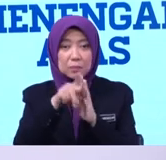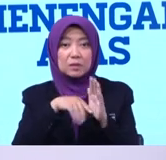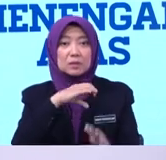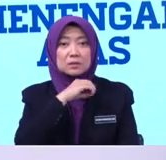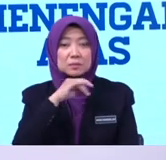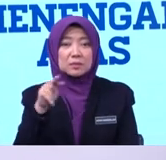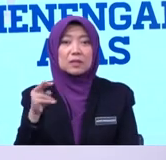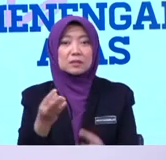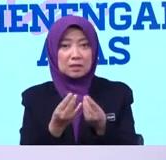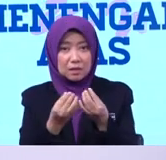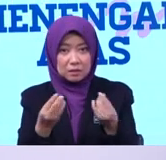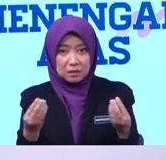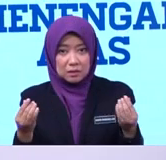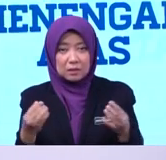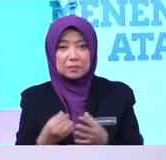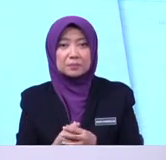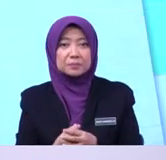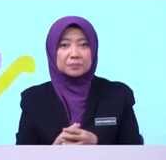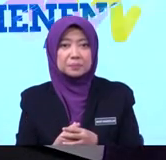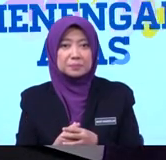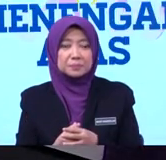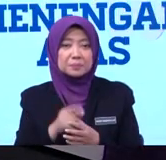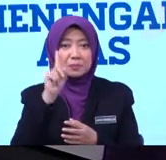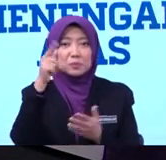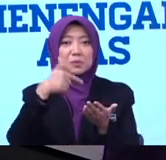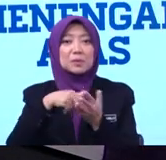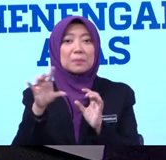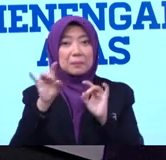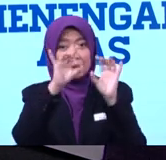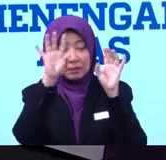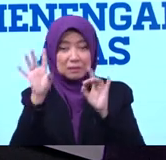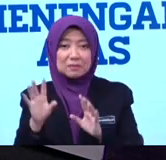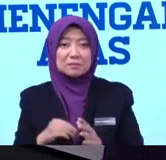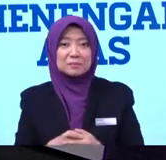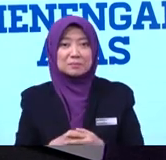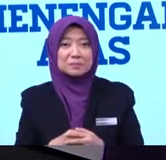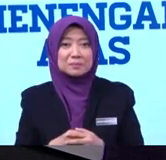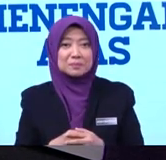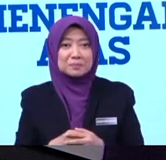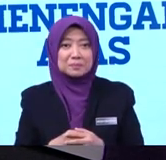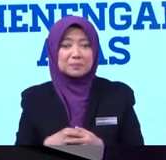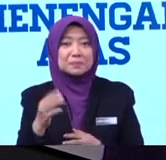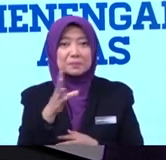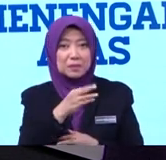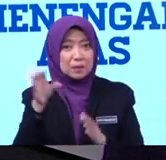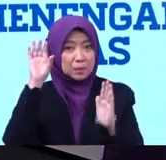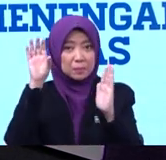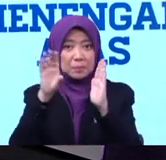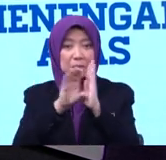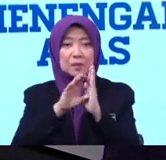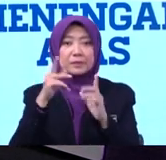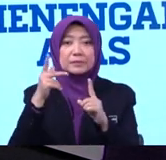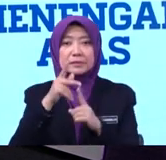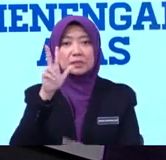tanah Oke pandai dan satu bintang Iya dan gambar yang ketiga